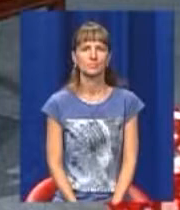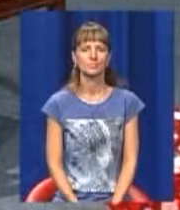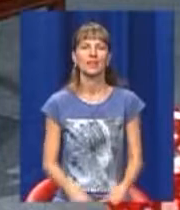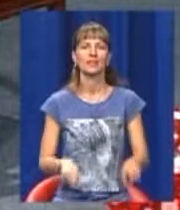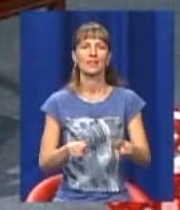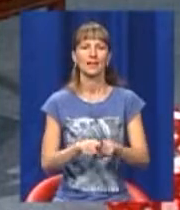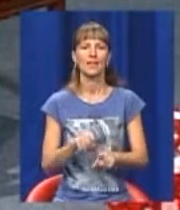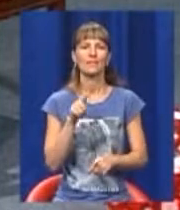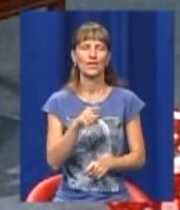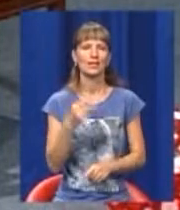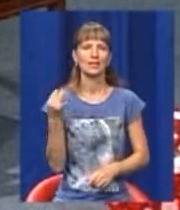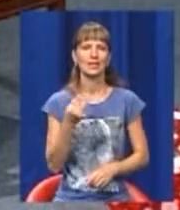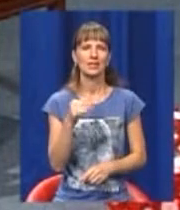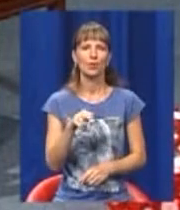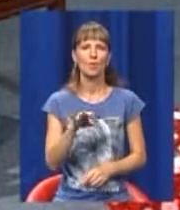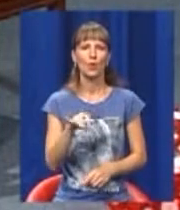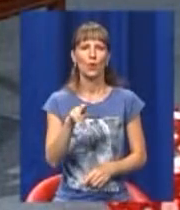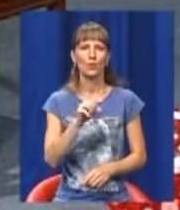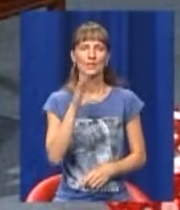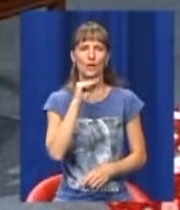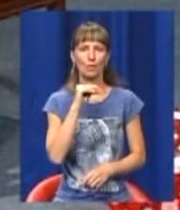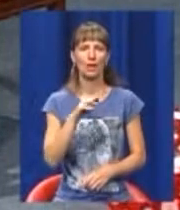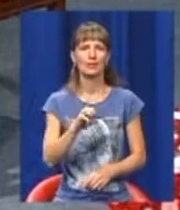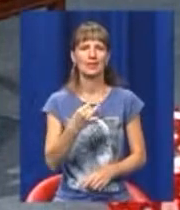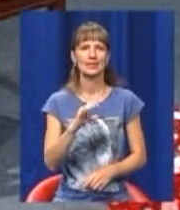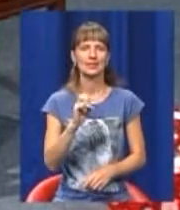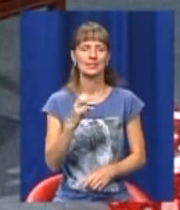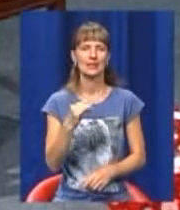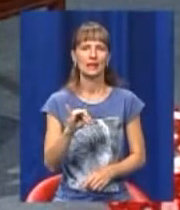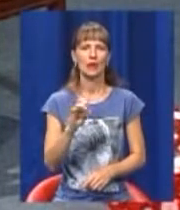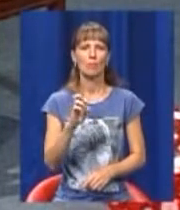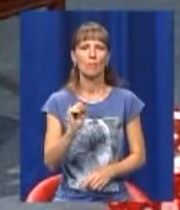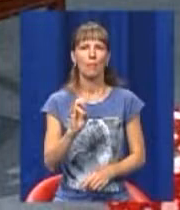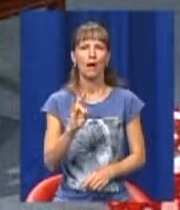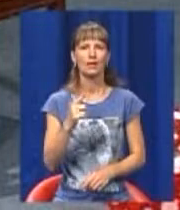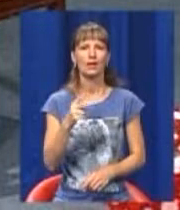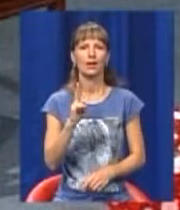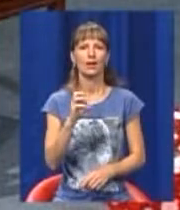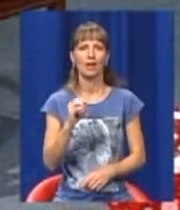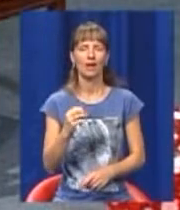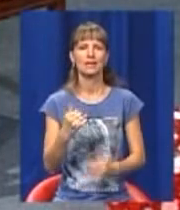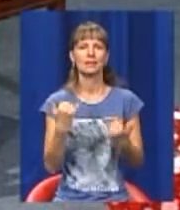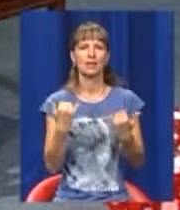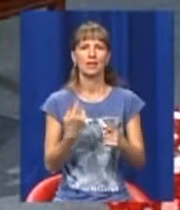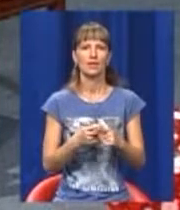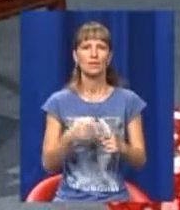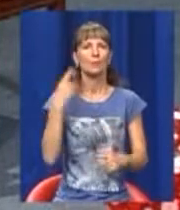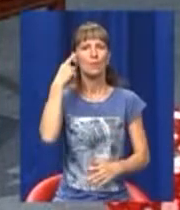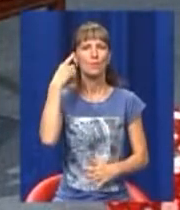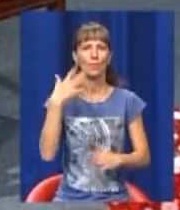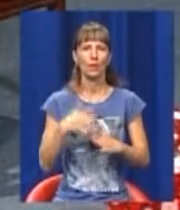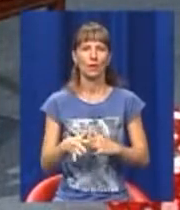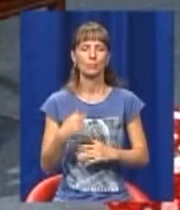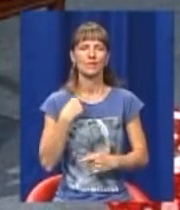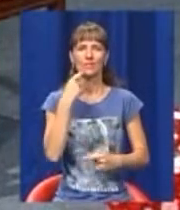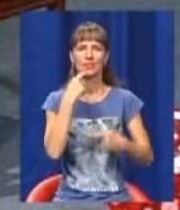Ось така вона цікава порода собак – тайський бангкеф. Ну, з цим ми все зрозуміли, але